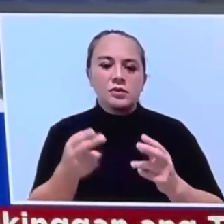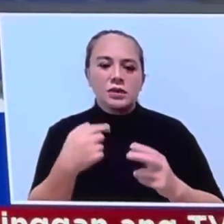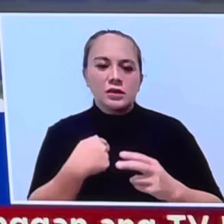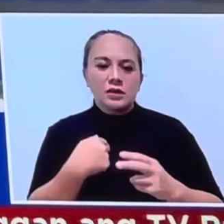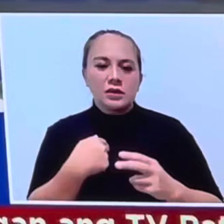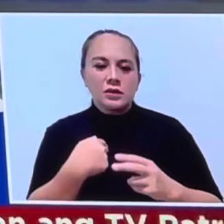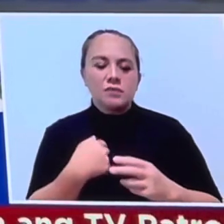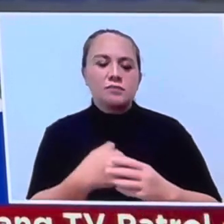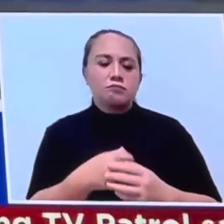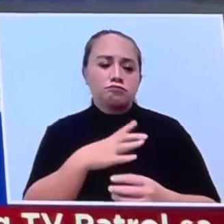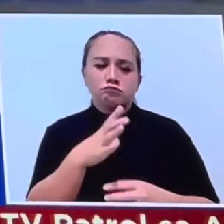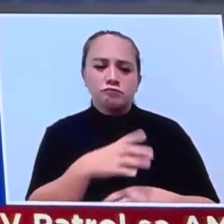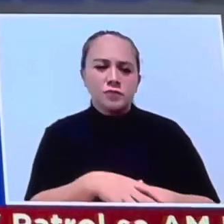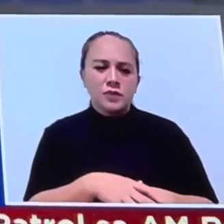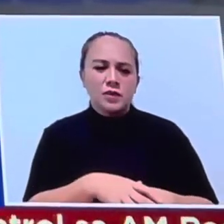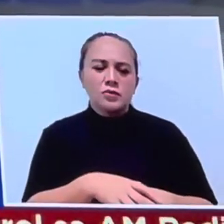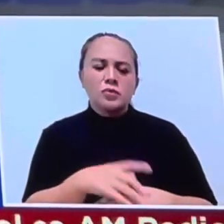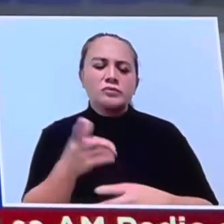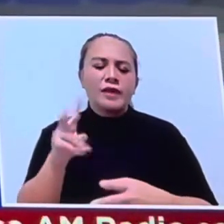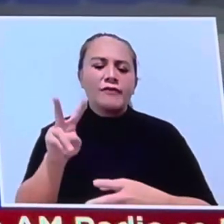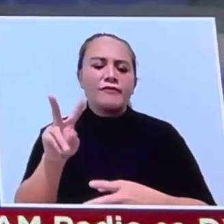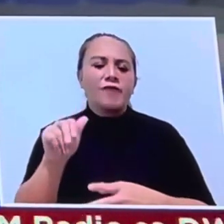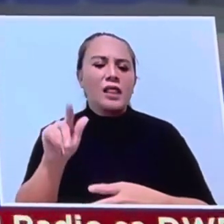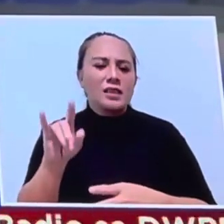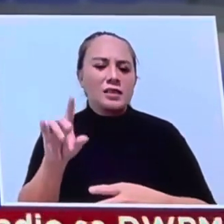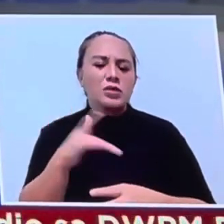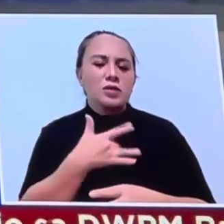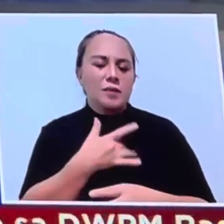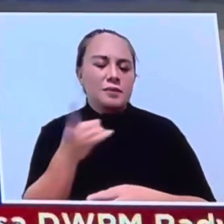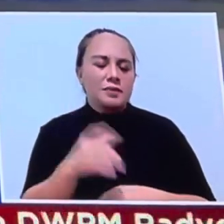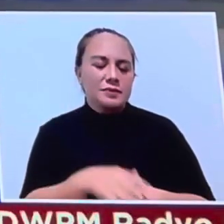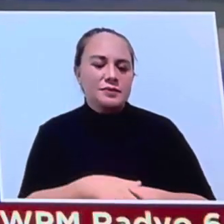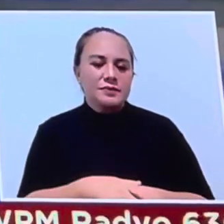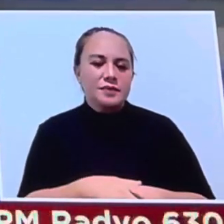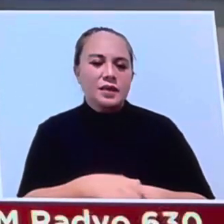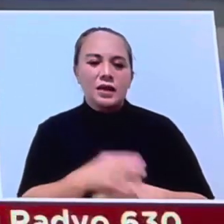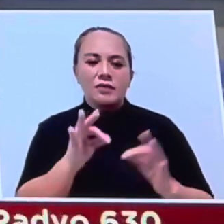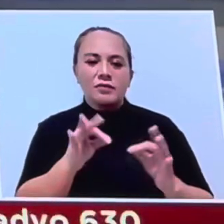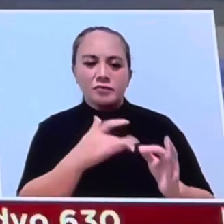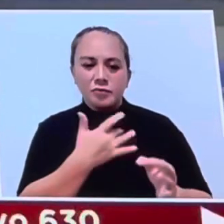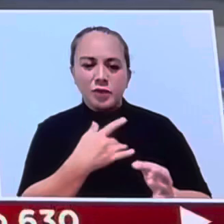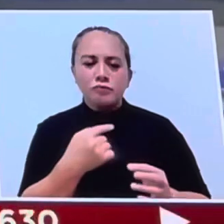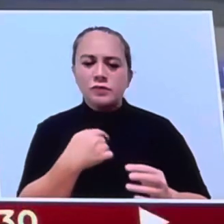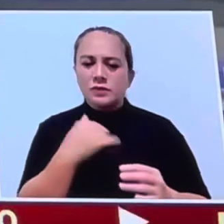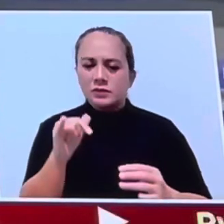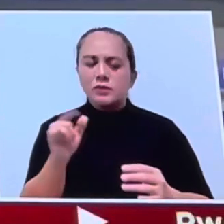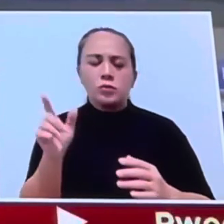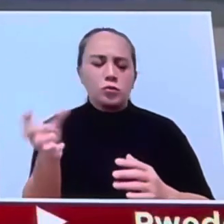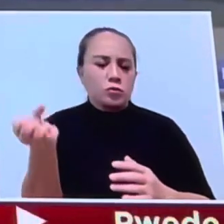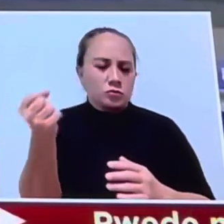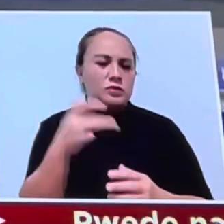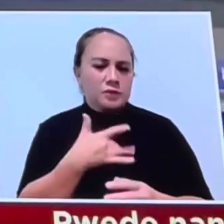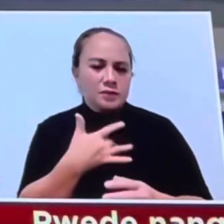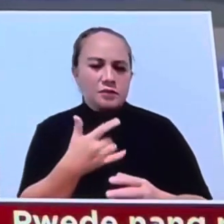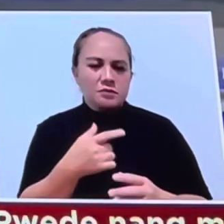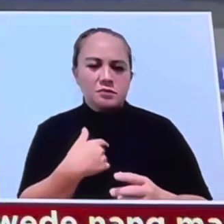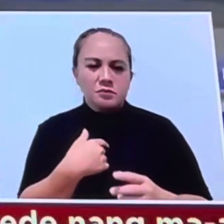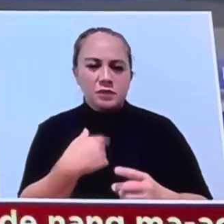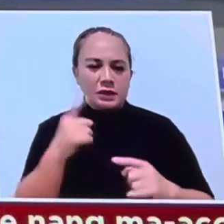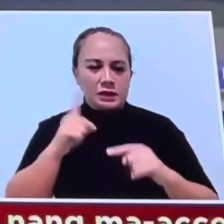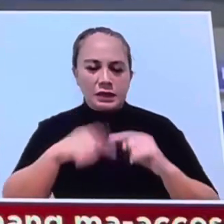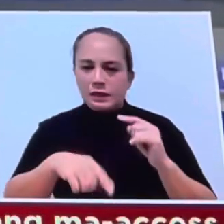it's so, di ba, valid yung gusto nilang maramdaman. At kung nararamdaman nila yun, di ba, hindi ko na sila